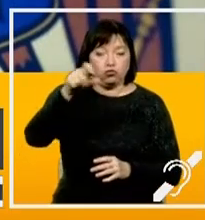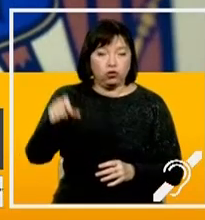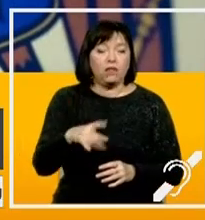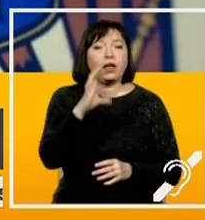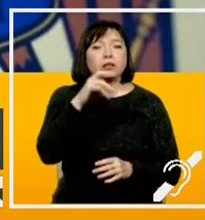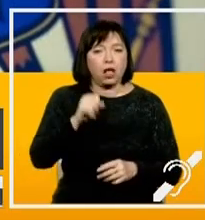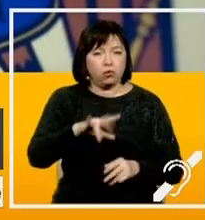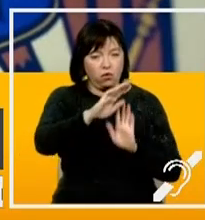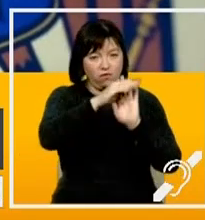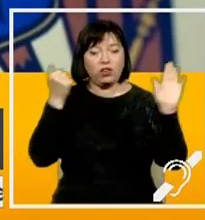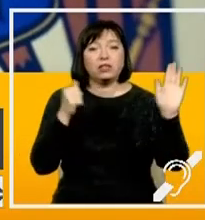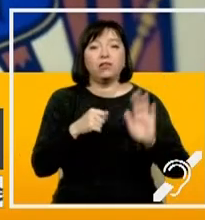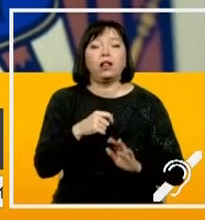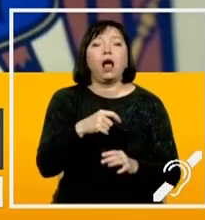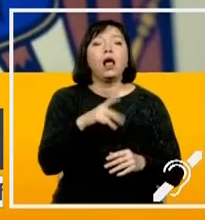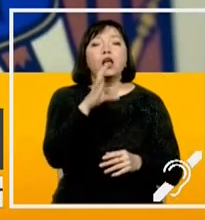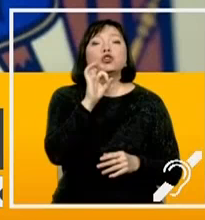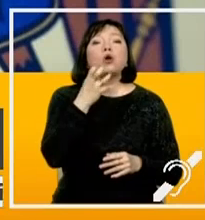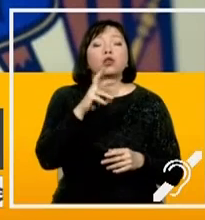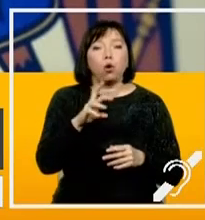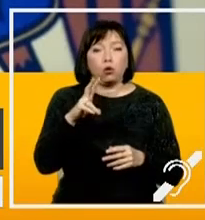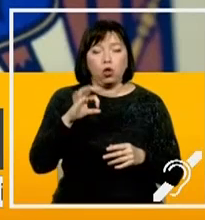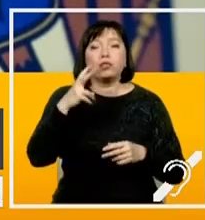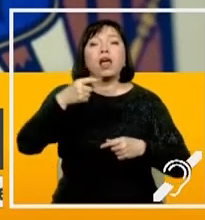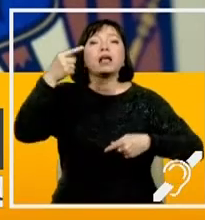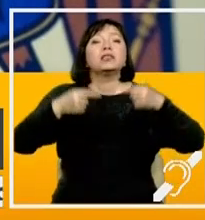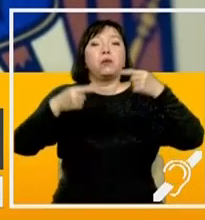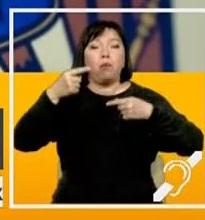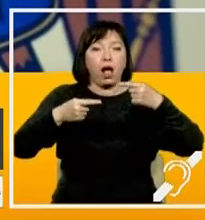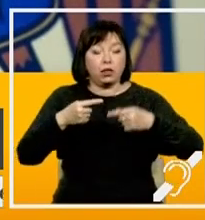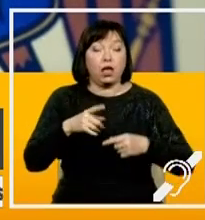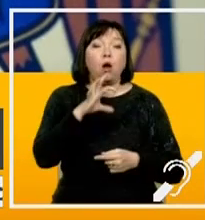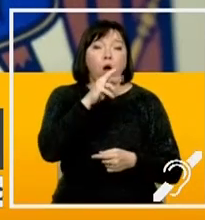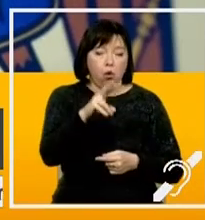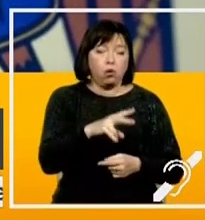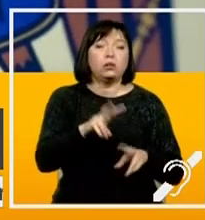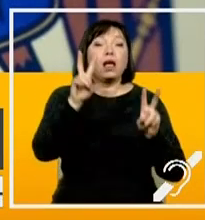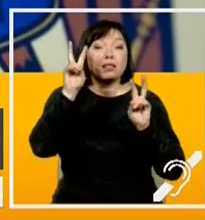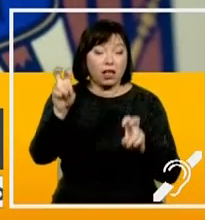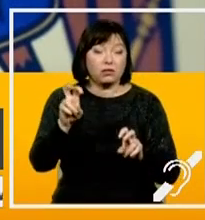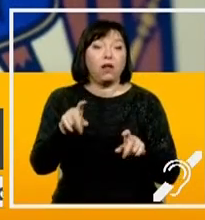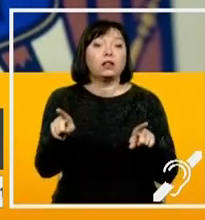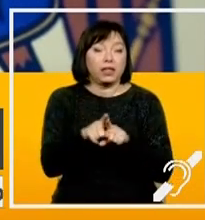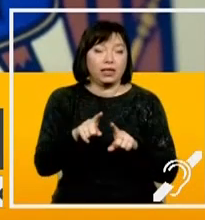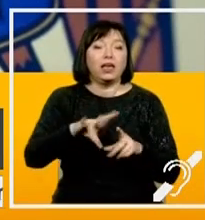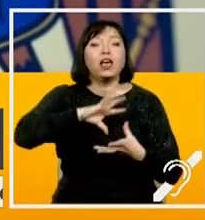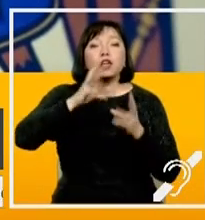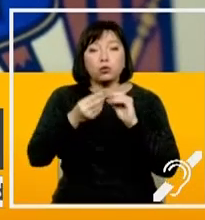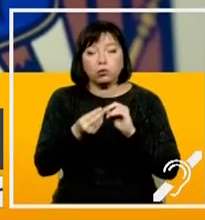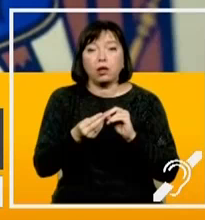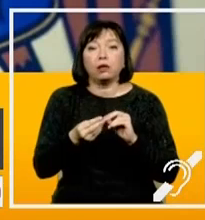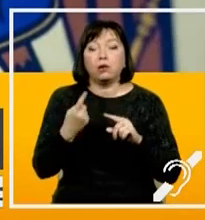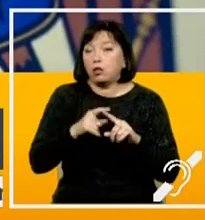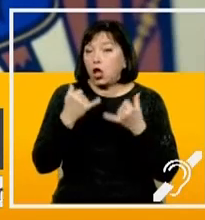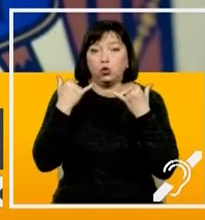la dezbateri pe contracandidatul său din turul 2, Alexandru Stoianoglo. Acesta a calificat rezultatele votului de ieri drept